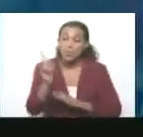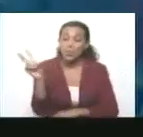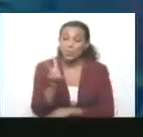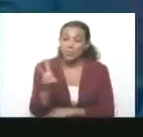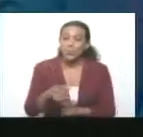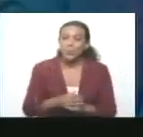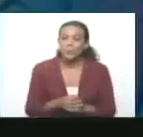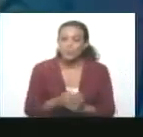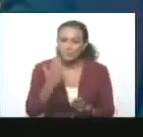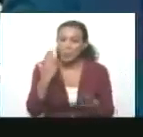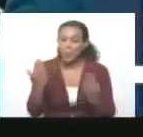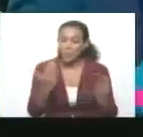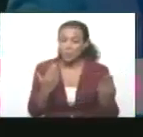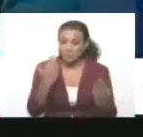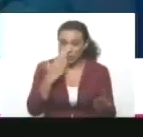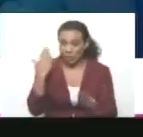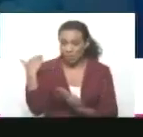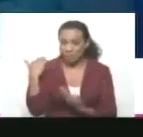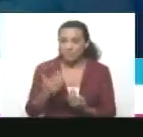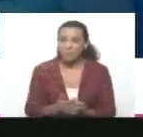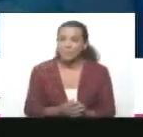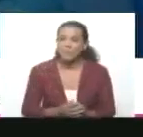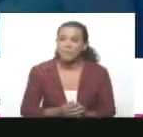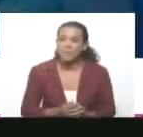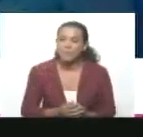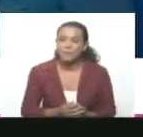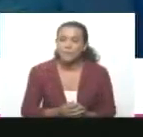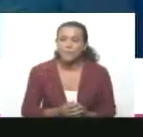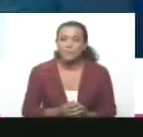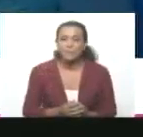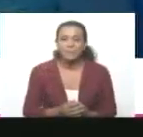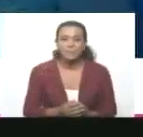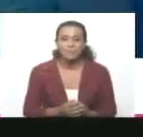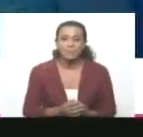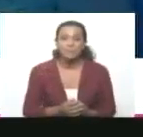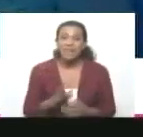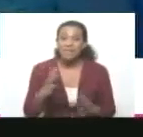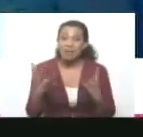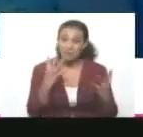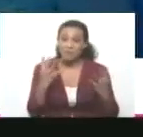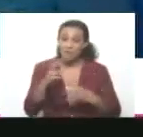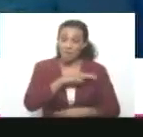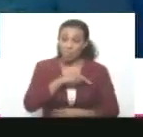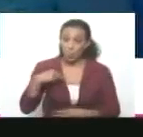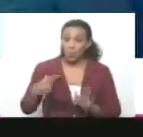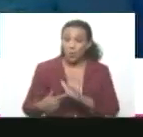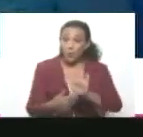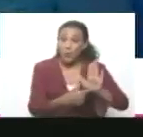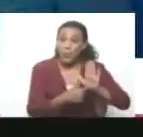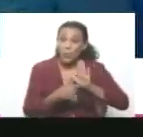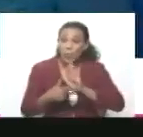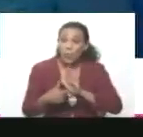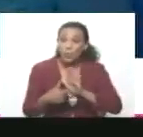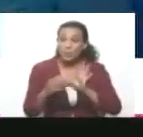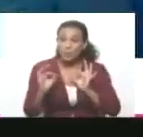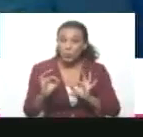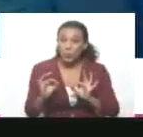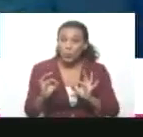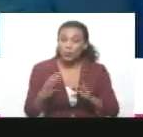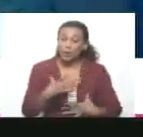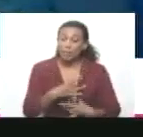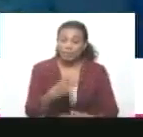bu fuarımızda çok büyük ilgiye mazhar olduk biz. Esta feria nuestra ha sometido a un gran